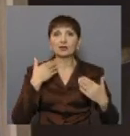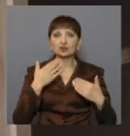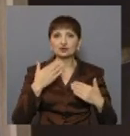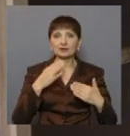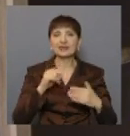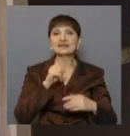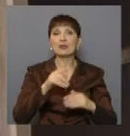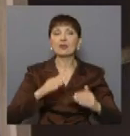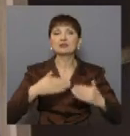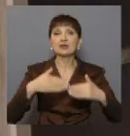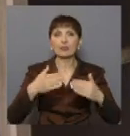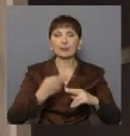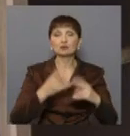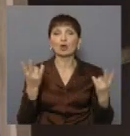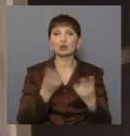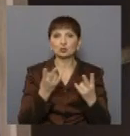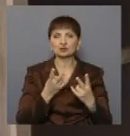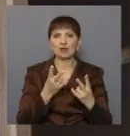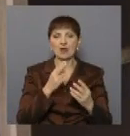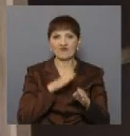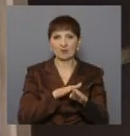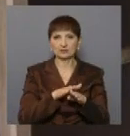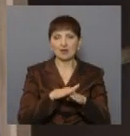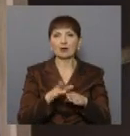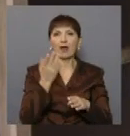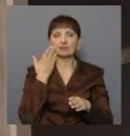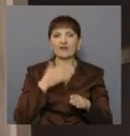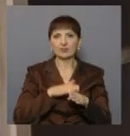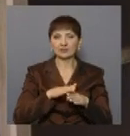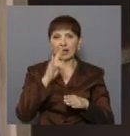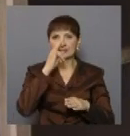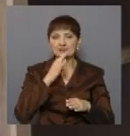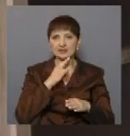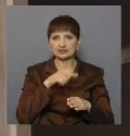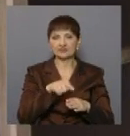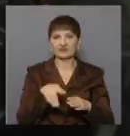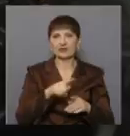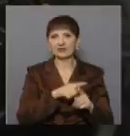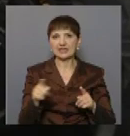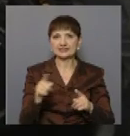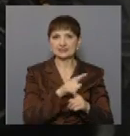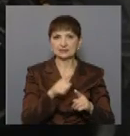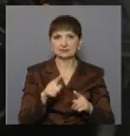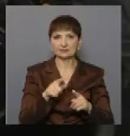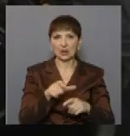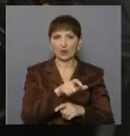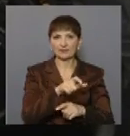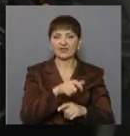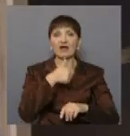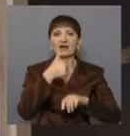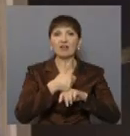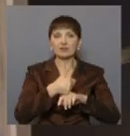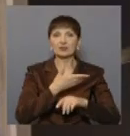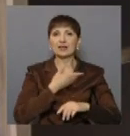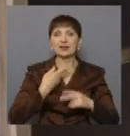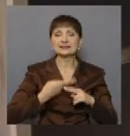и тем темпам, которые надо придерживаться при реализации казахстанского транзитного потенциала. Главный приоритет для